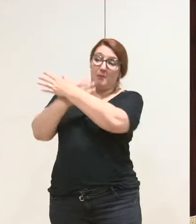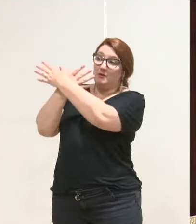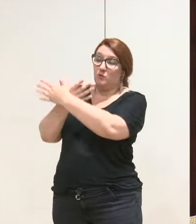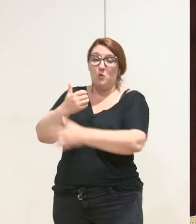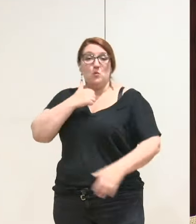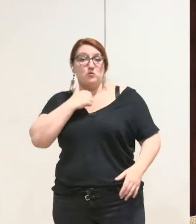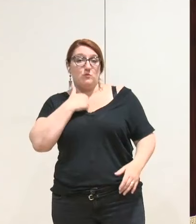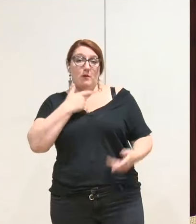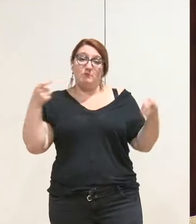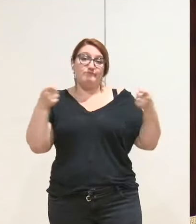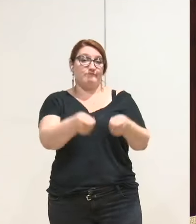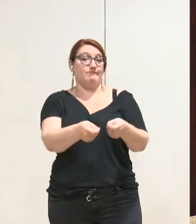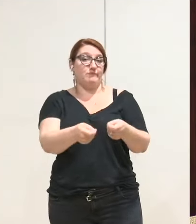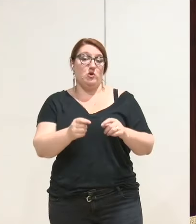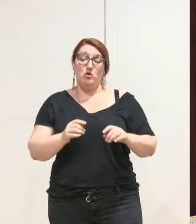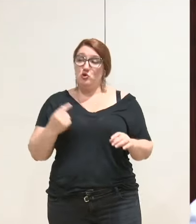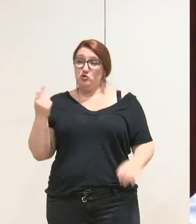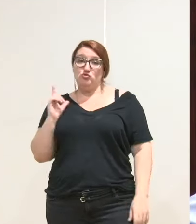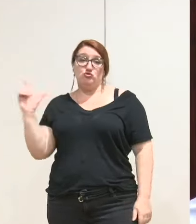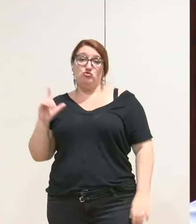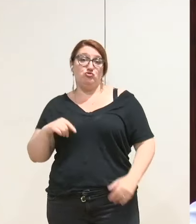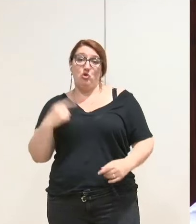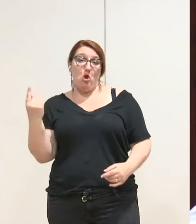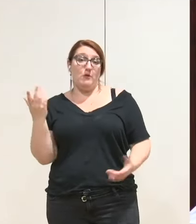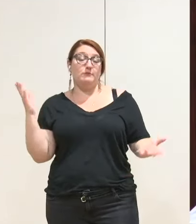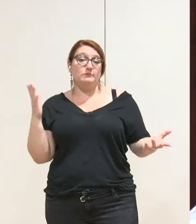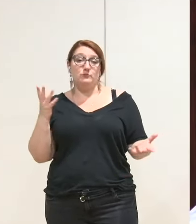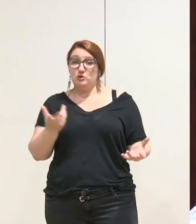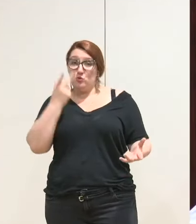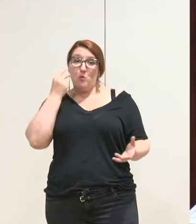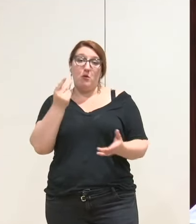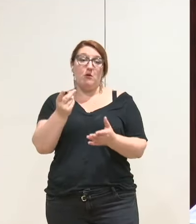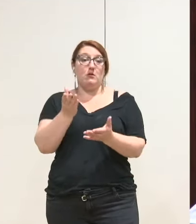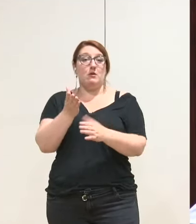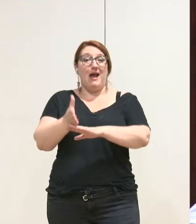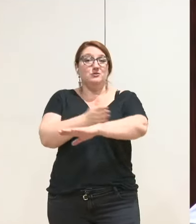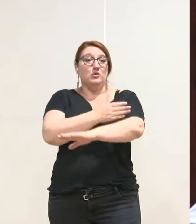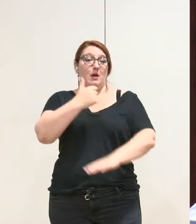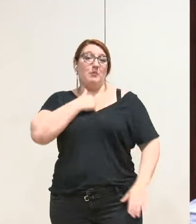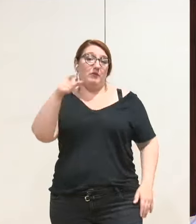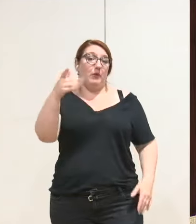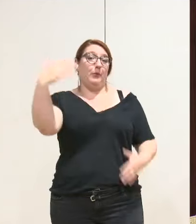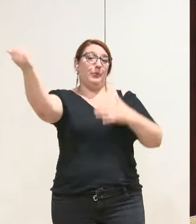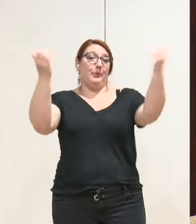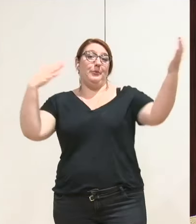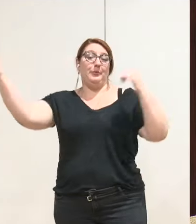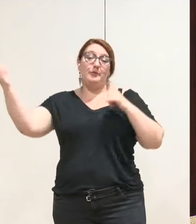seul et je comprends que dans ce contexte les actionnaires privés a décidé de ne pas suivre j'ai un seul point d'alerte